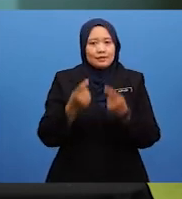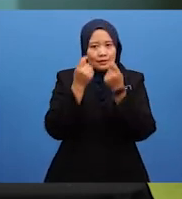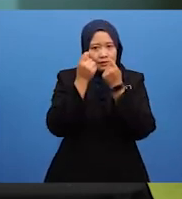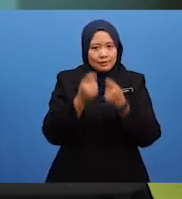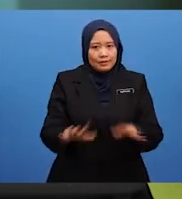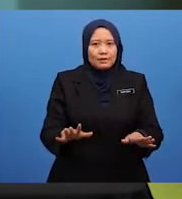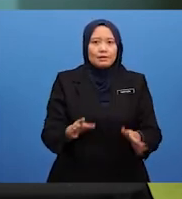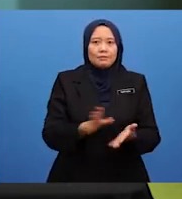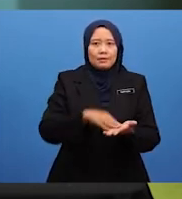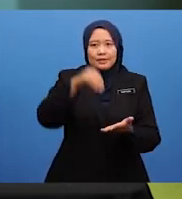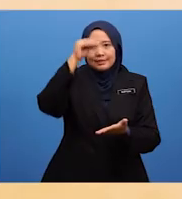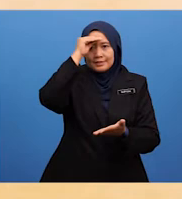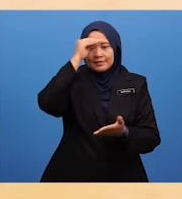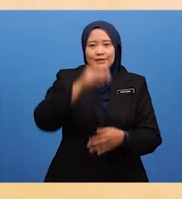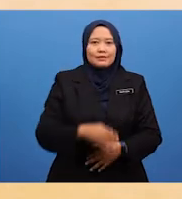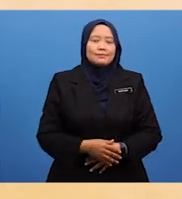telah kita pelajari.